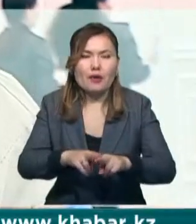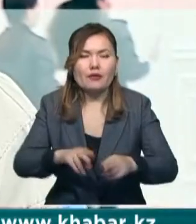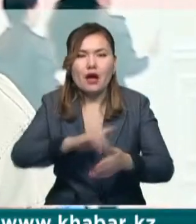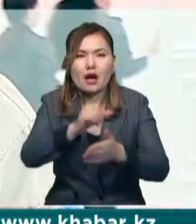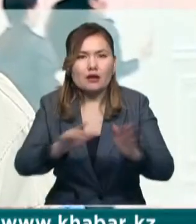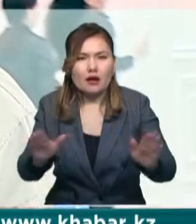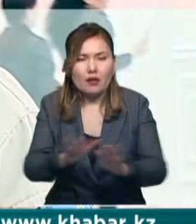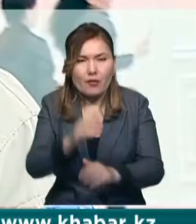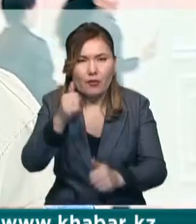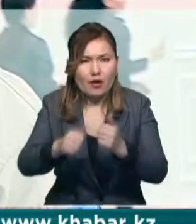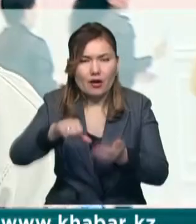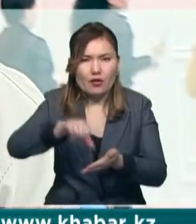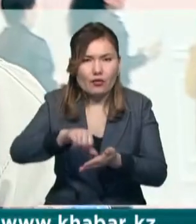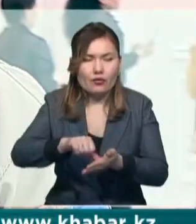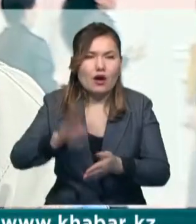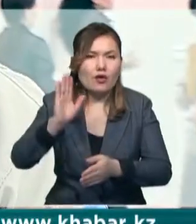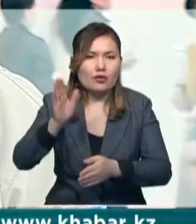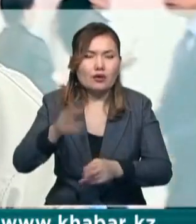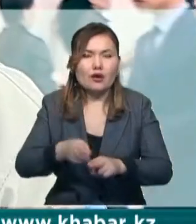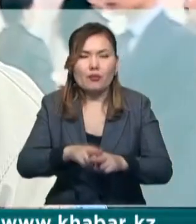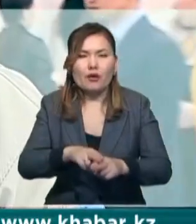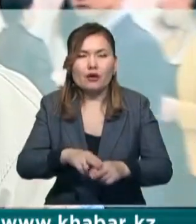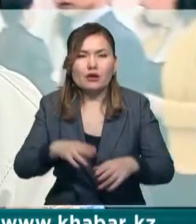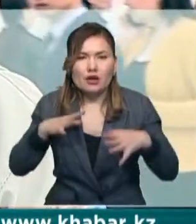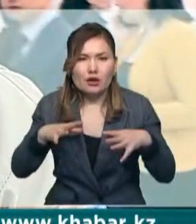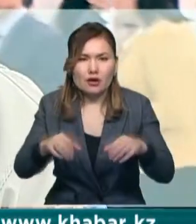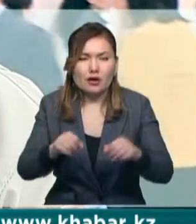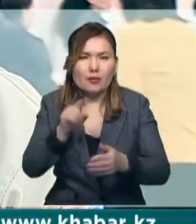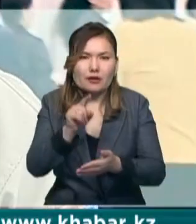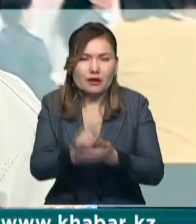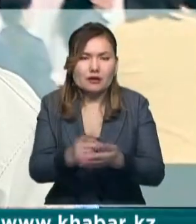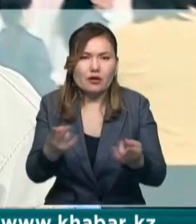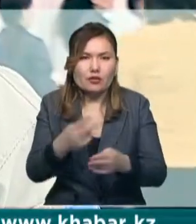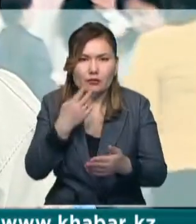Өзіңіз білесіз, қазіргі уақытта ерікті жүректің ісі, яғни шын ниеттің көрінісі дейді.